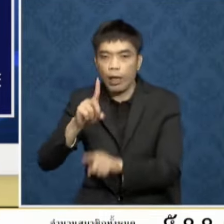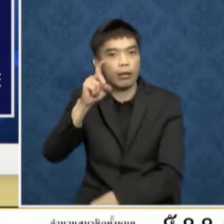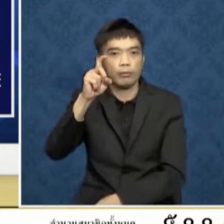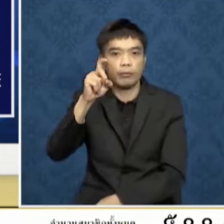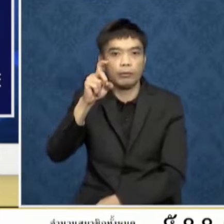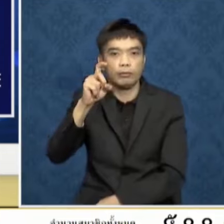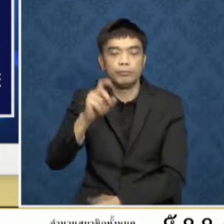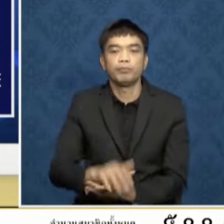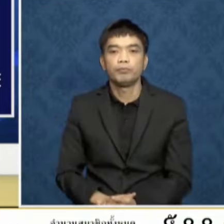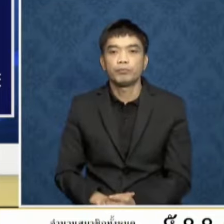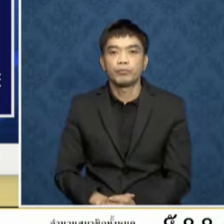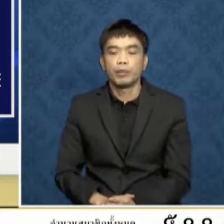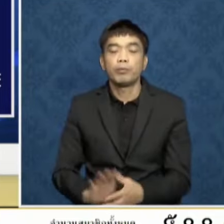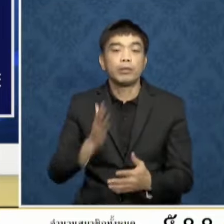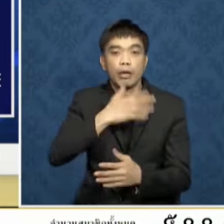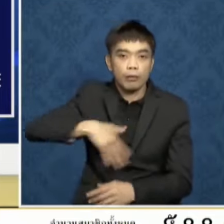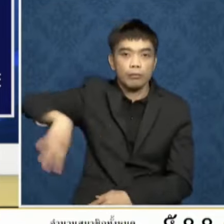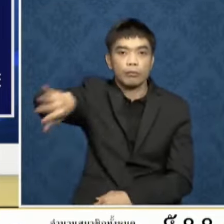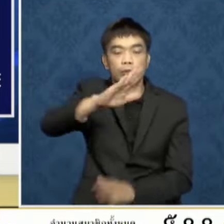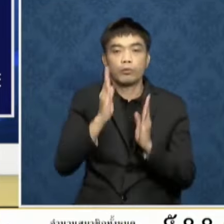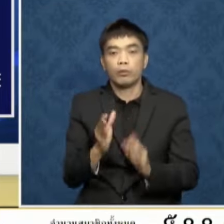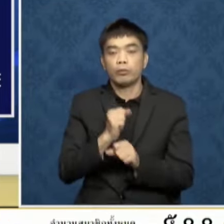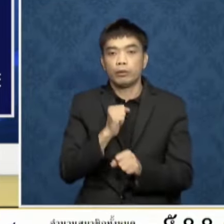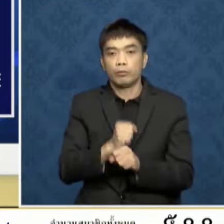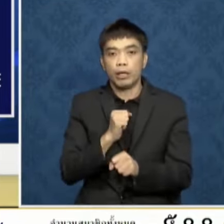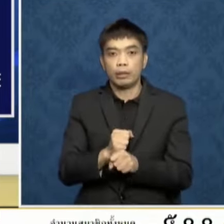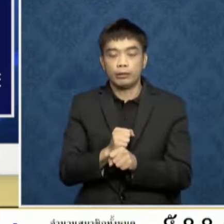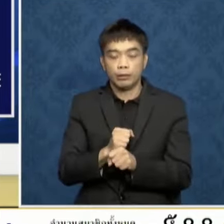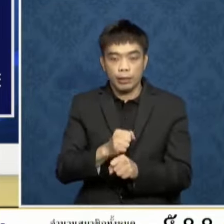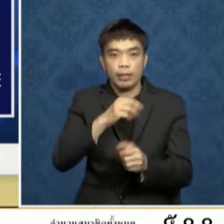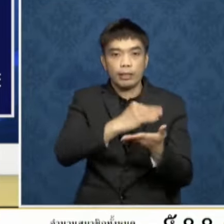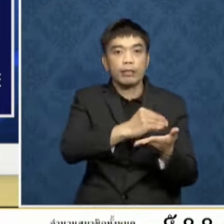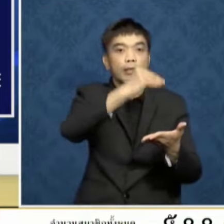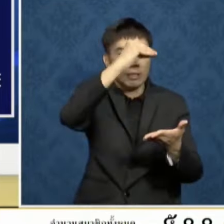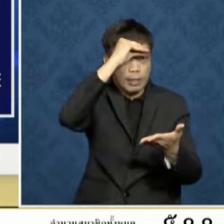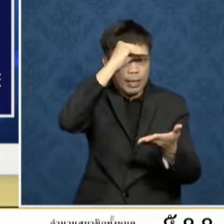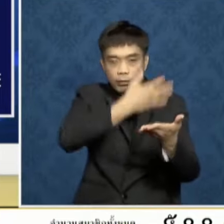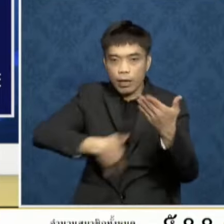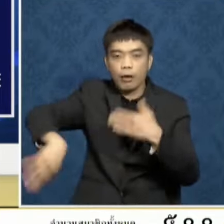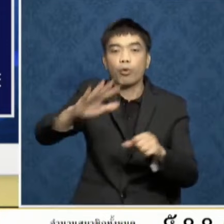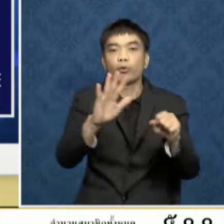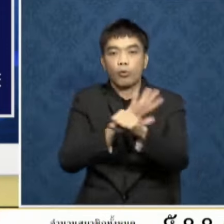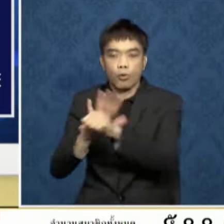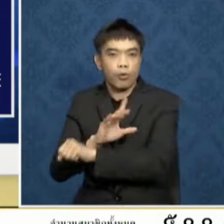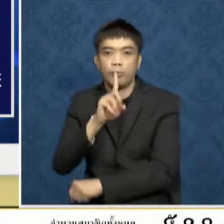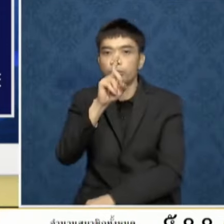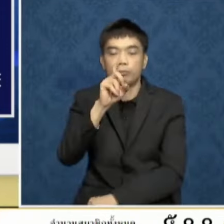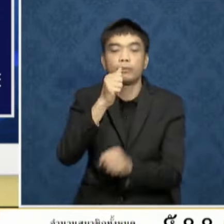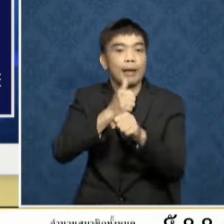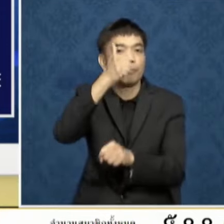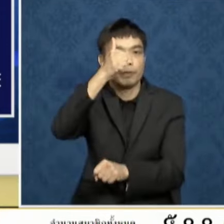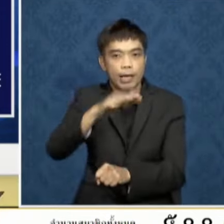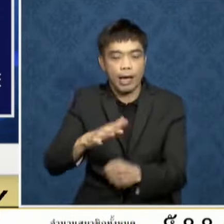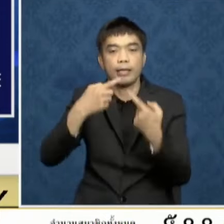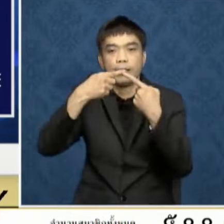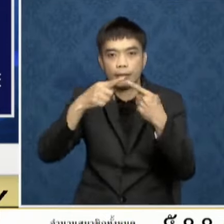ที่สุดค่ะเราไม่สามารถให้แรงงานทุกคนกลับเข้าไปสู่หลักสูตรการศึกษาได้ทุกคนแต่สิ่งที่เราเราทำได้ก็คือ